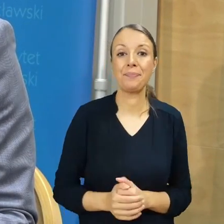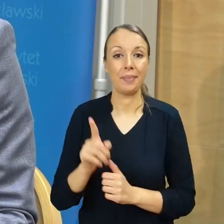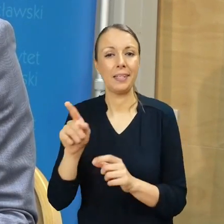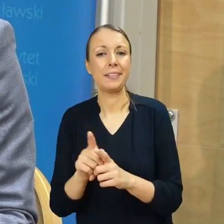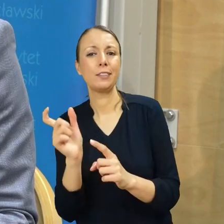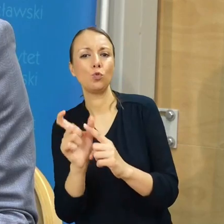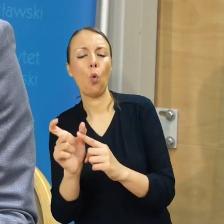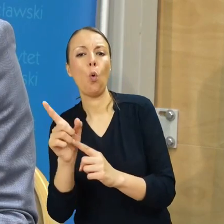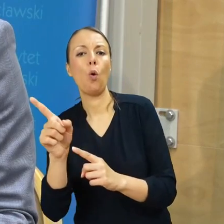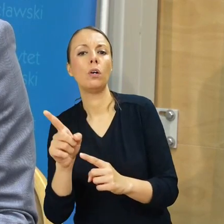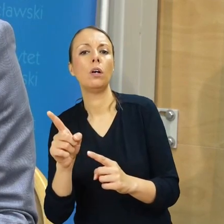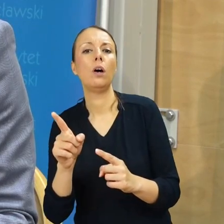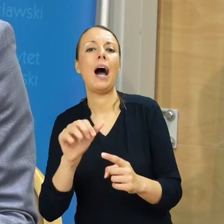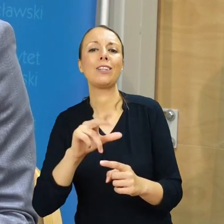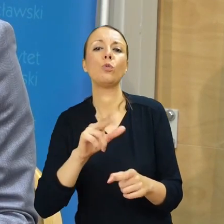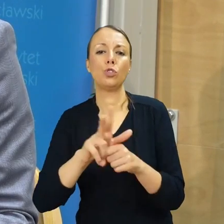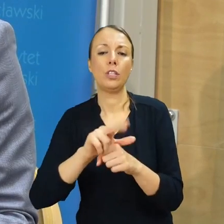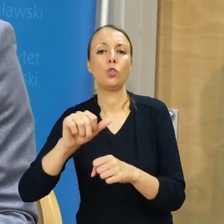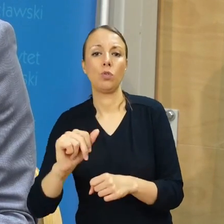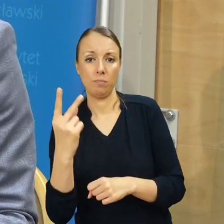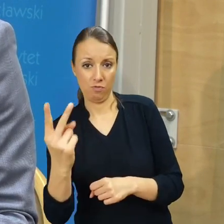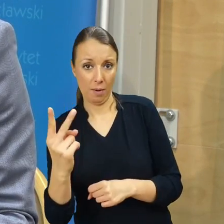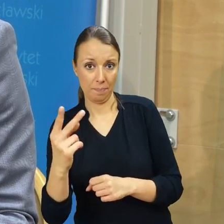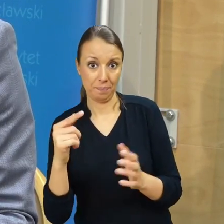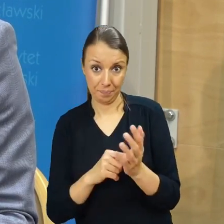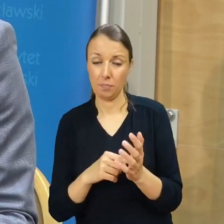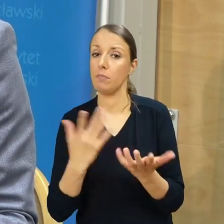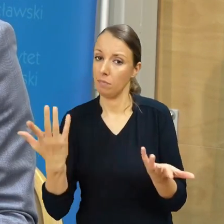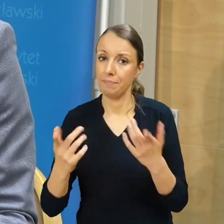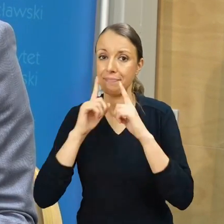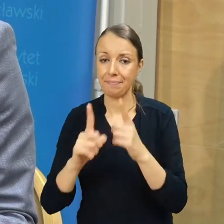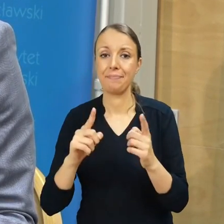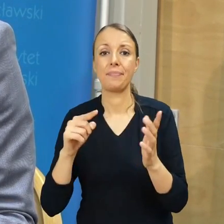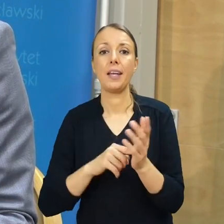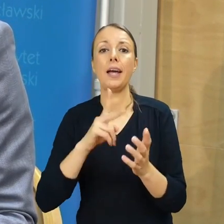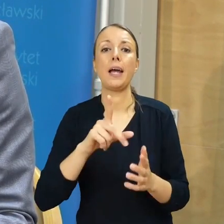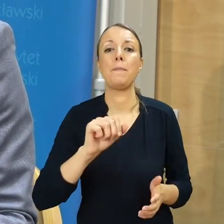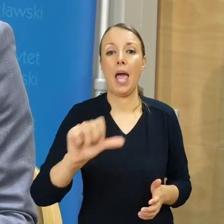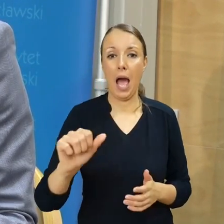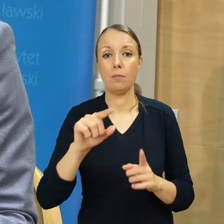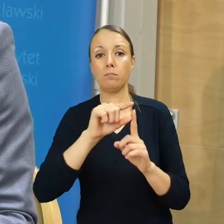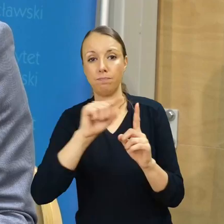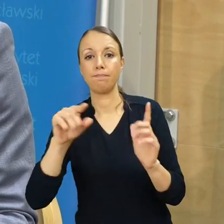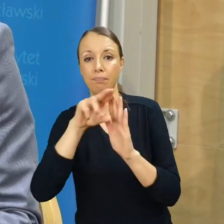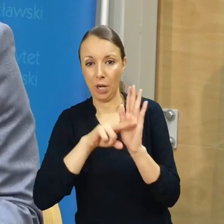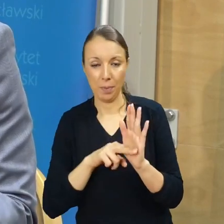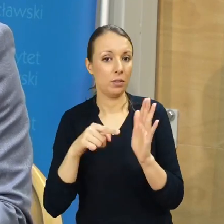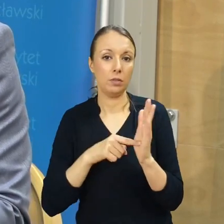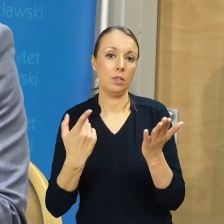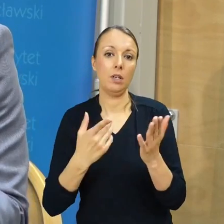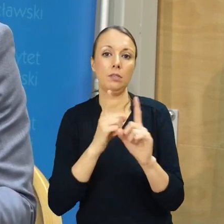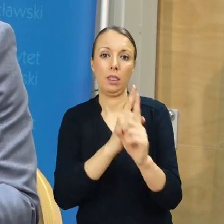artykułu 13 ustęp 2. Fakt, że nie stosuje się przepisów KPA wyklucza nam ponaglenie. To nie ma w ogóle co